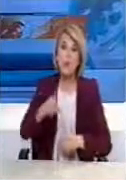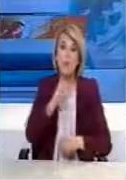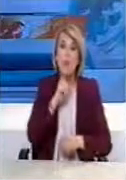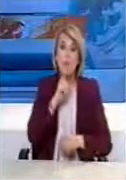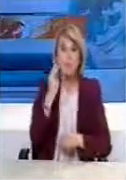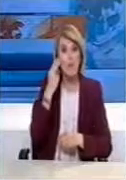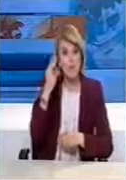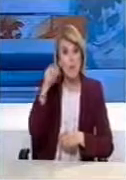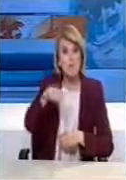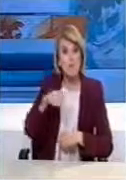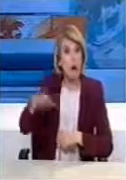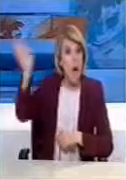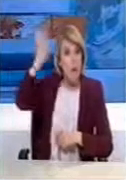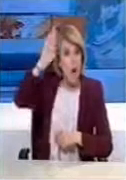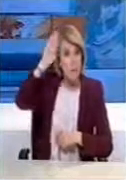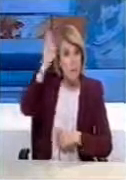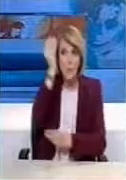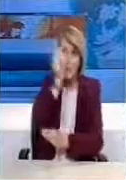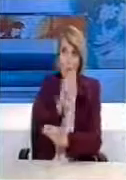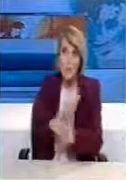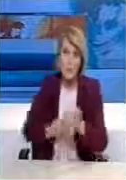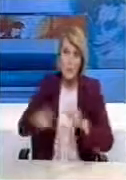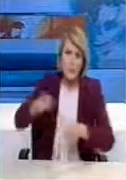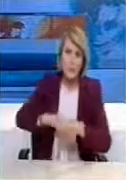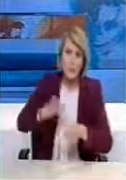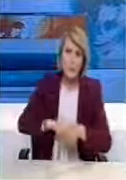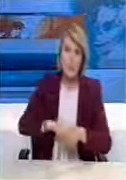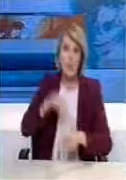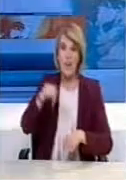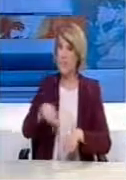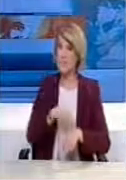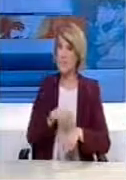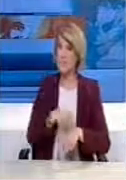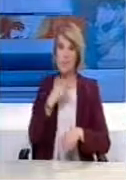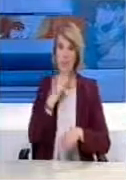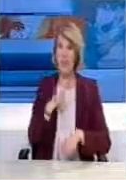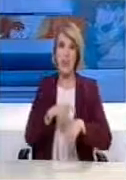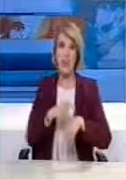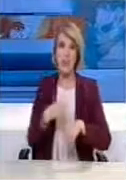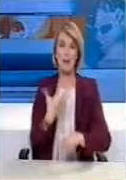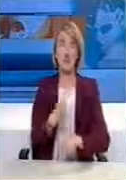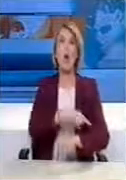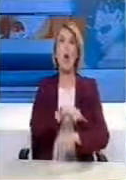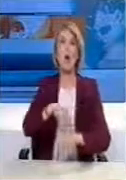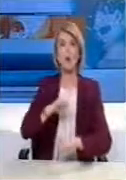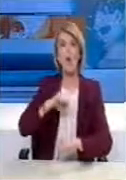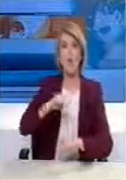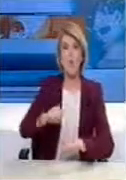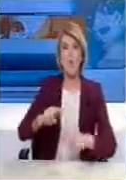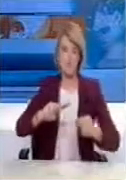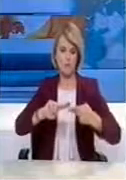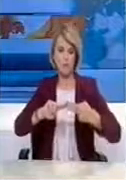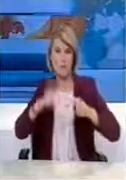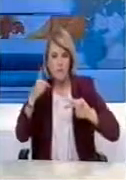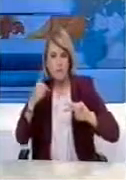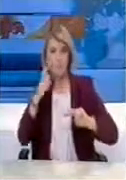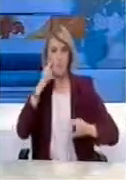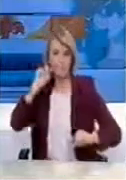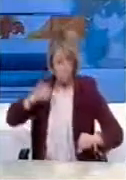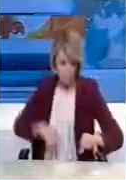Πολιτείες της Αμερικής. Δεν υπάρχει χώρος για διακρίσεις, για μίσος, για φόβο, για διχασμό,